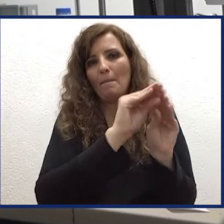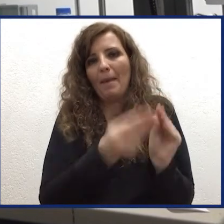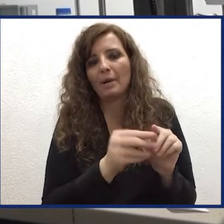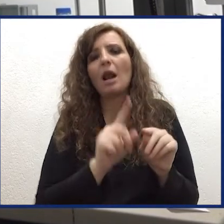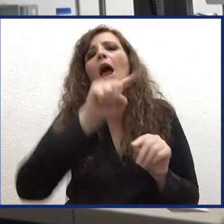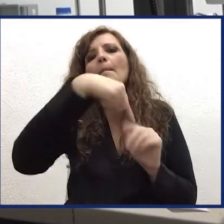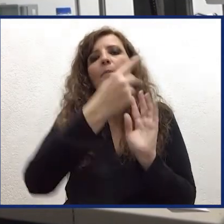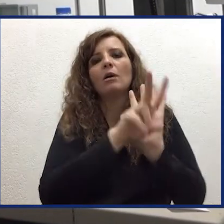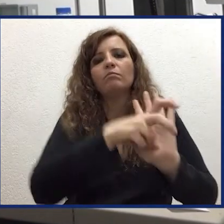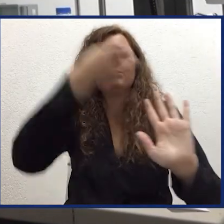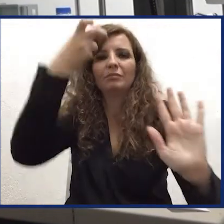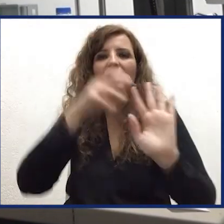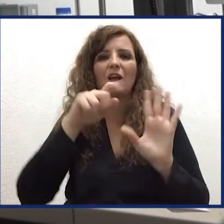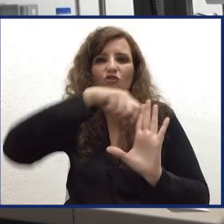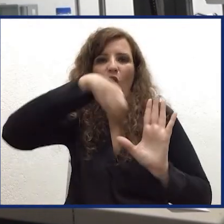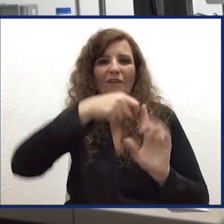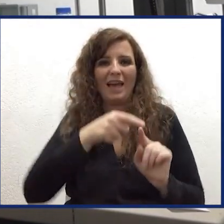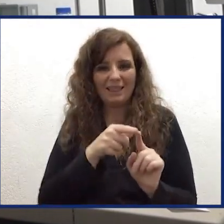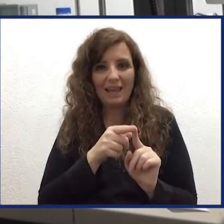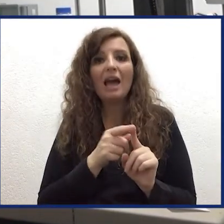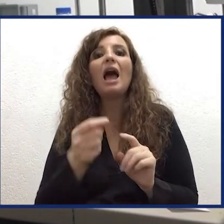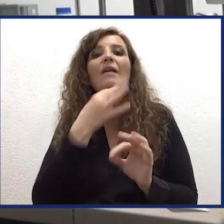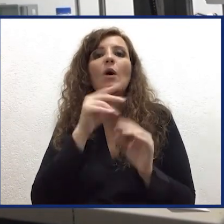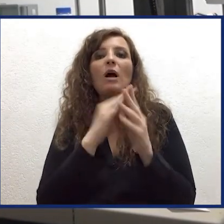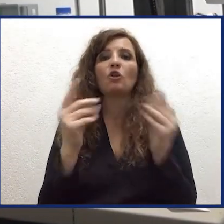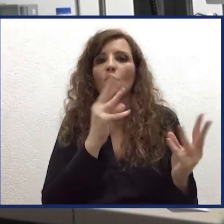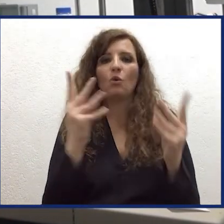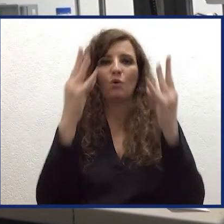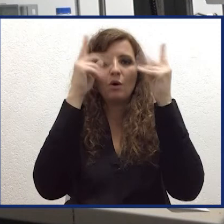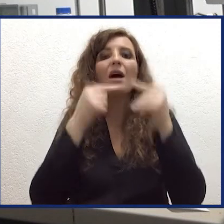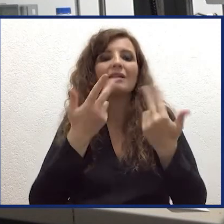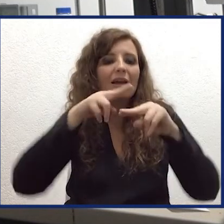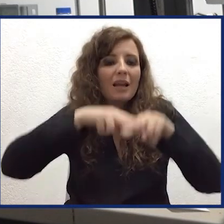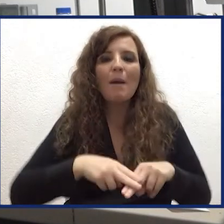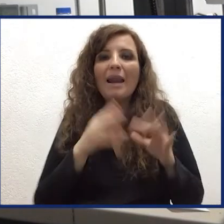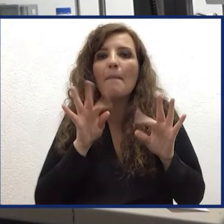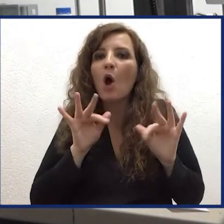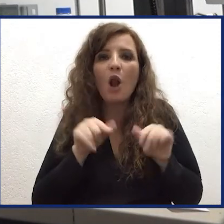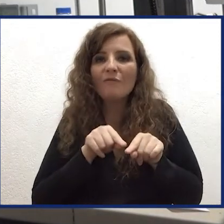membrana. Dopodiché c'è un'estrazione in un solvente e una volta evaporato il solvente si ottiene